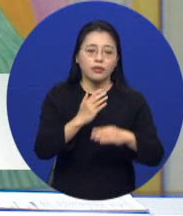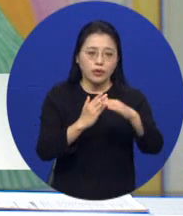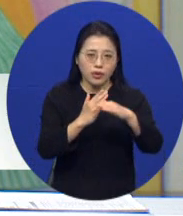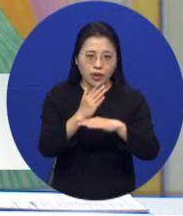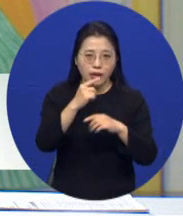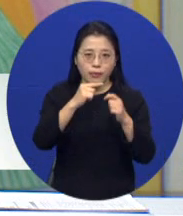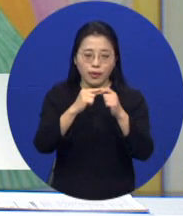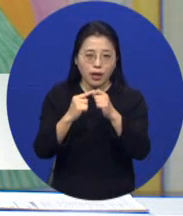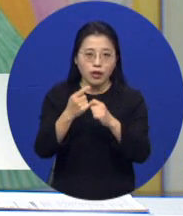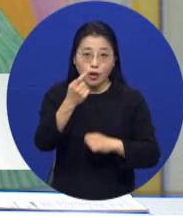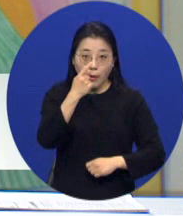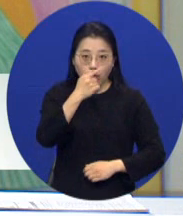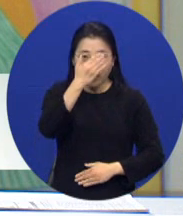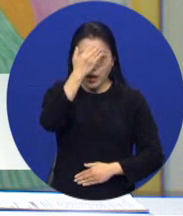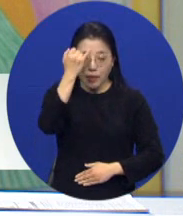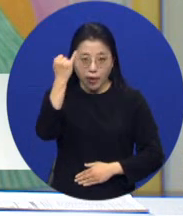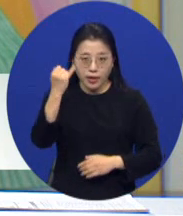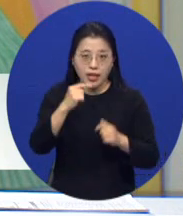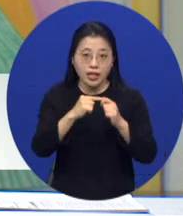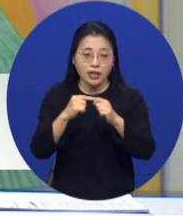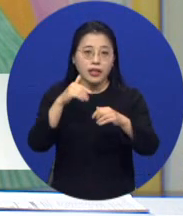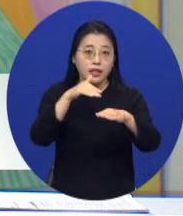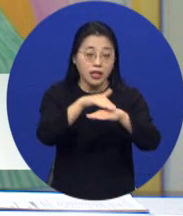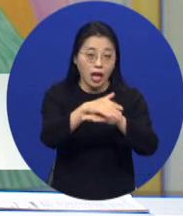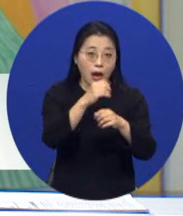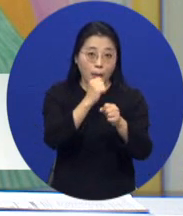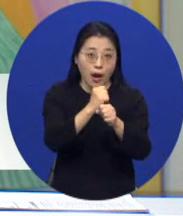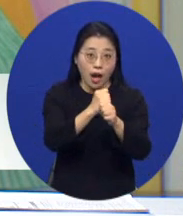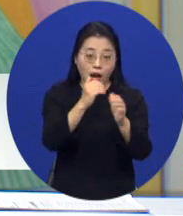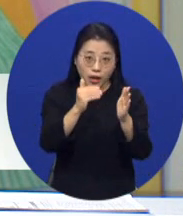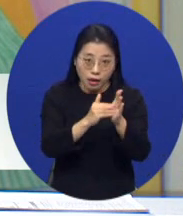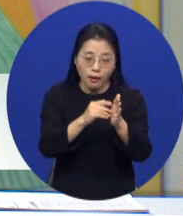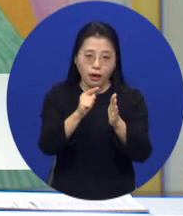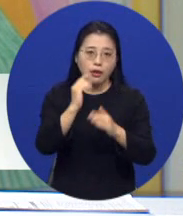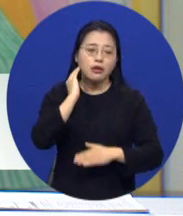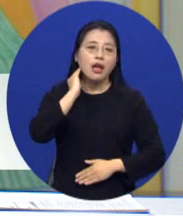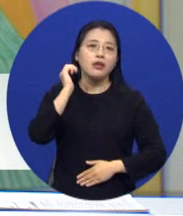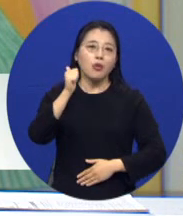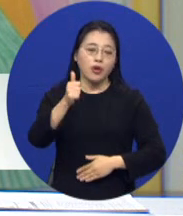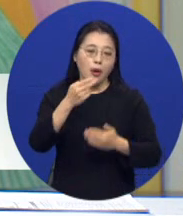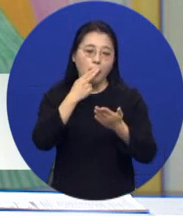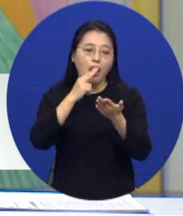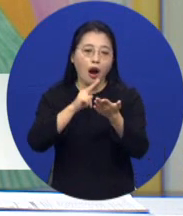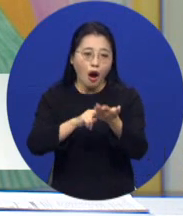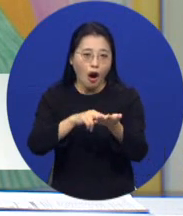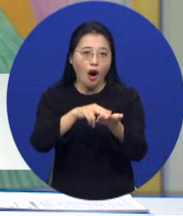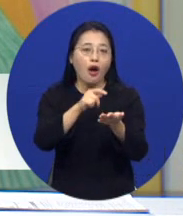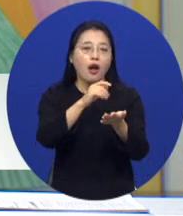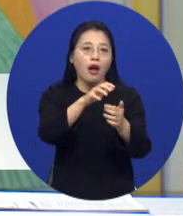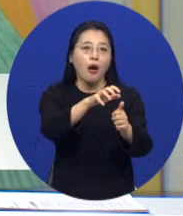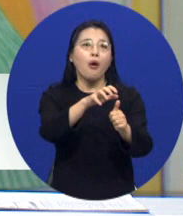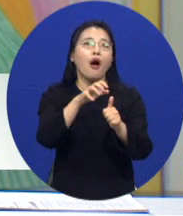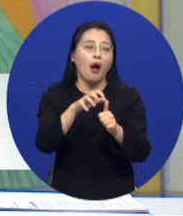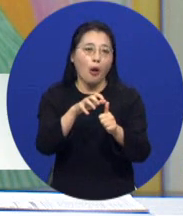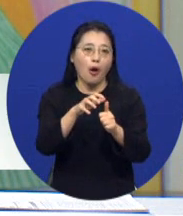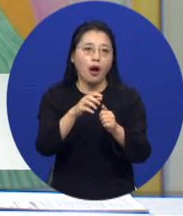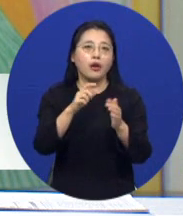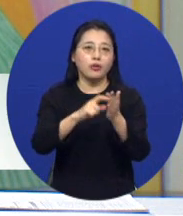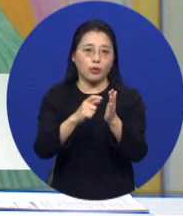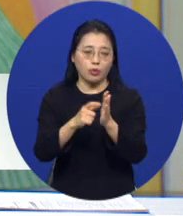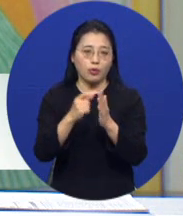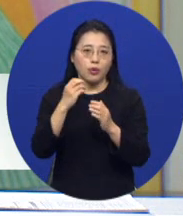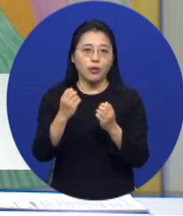할머니들이 만든 글씨체가 대통령 연하장에 쓸 정도로 인기인데요 경북7국 할머니들이